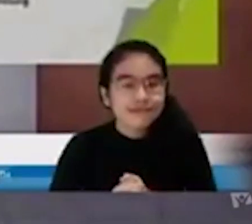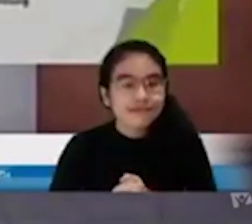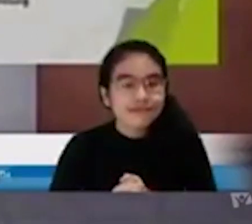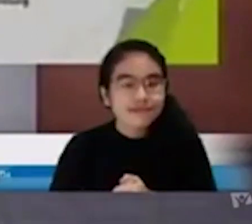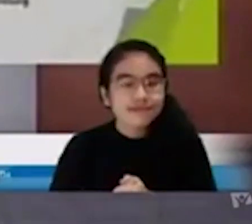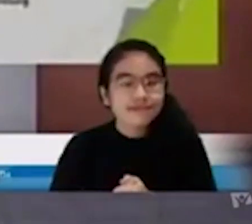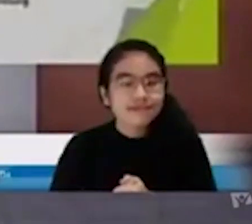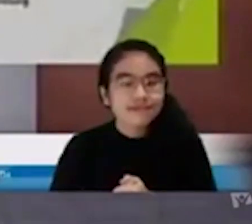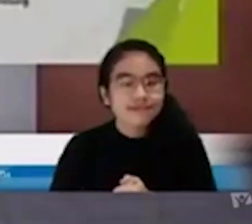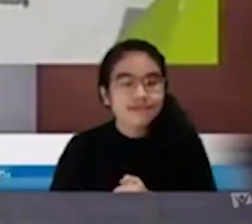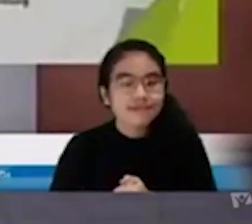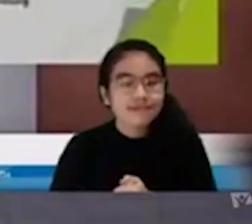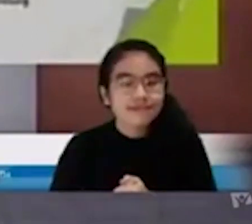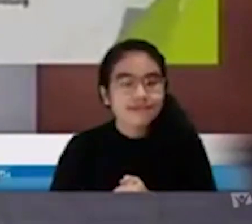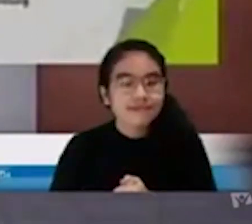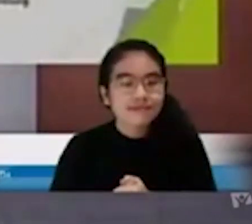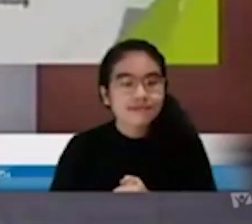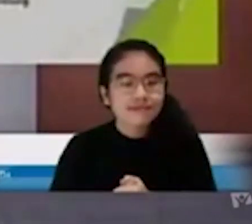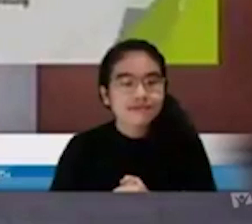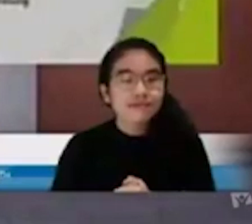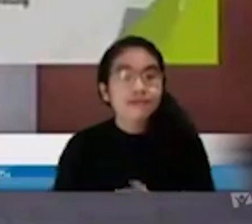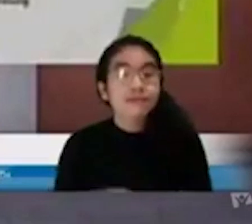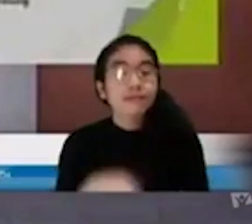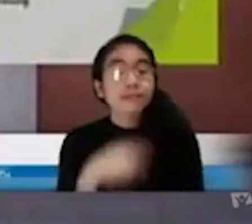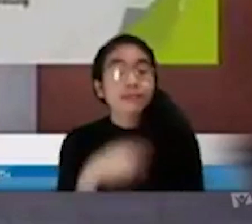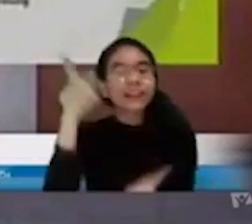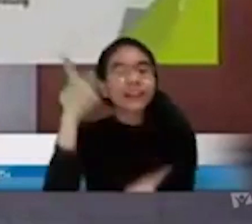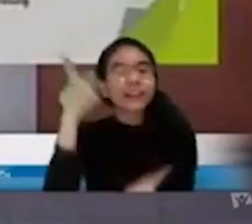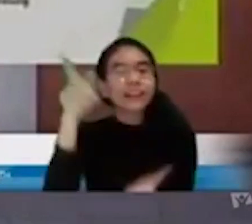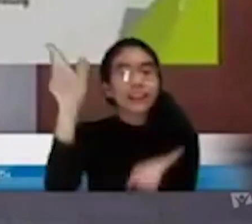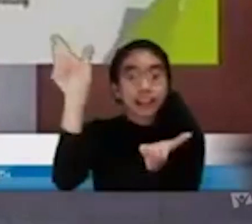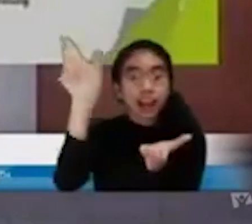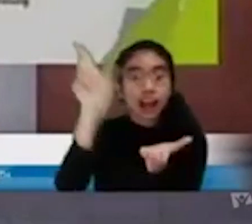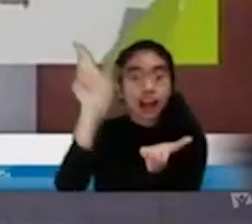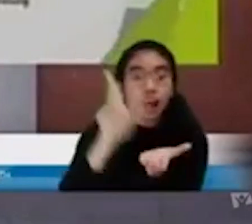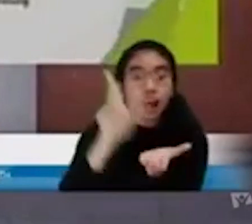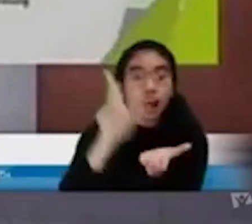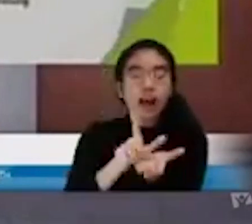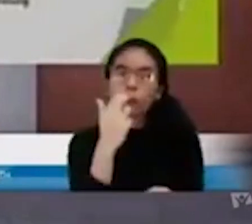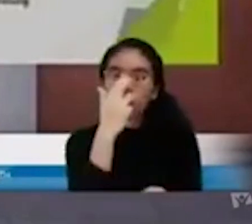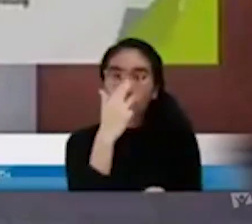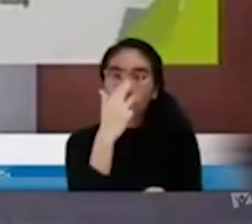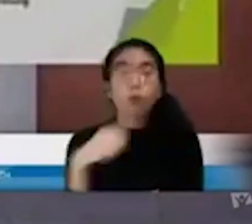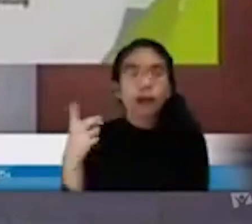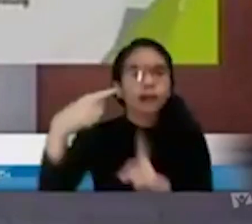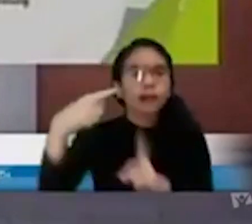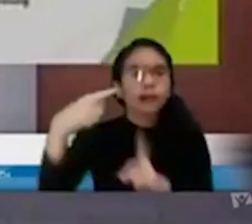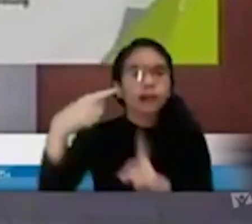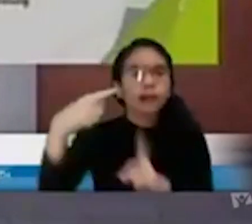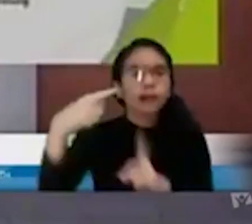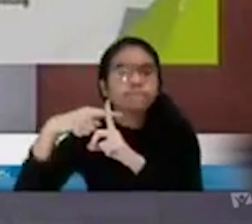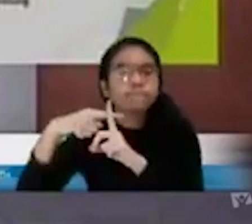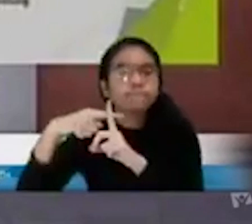Rumah Sakit Advent Bandung memiliki kelebihan dibanding dengan rumah sakit yang